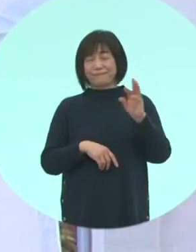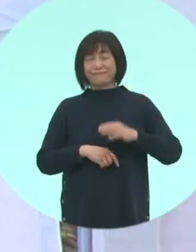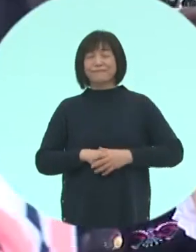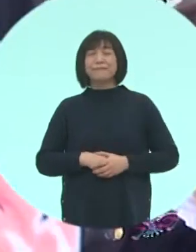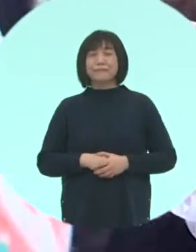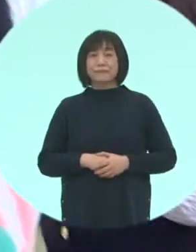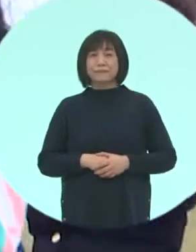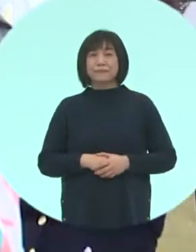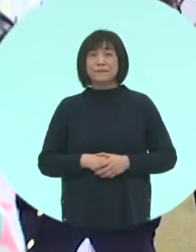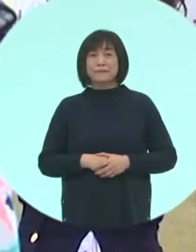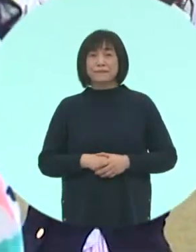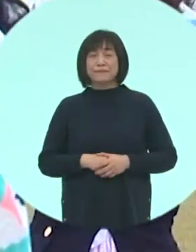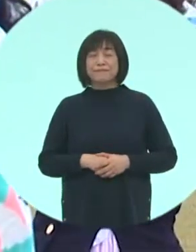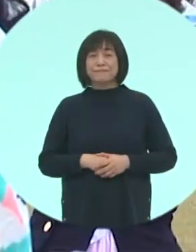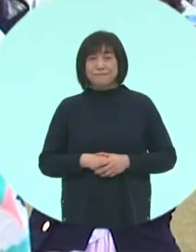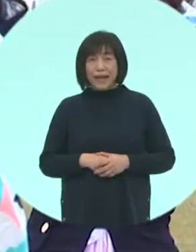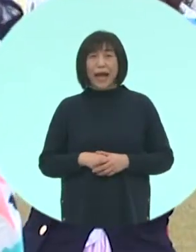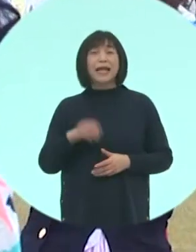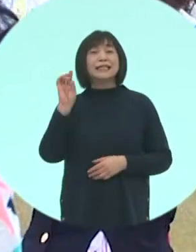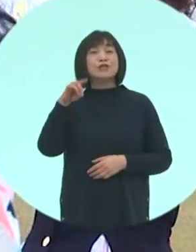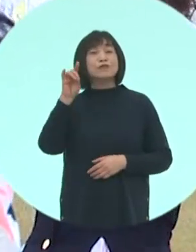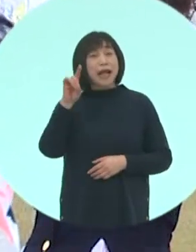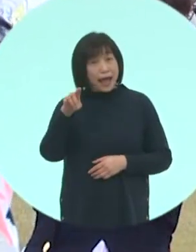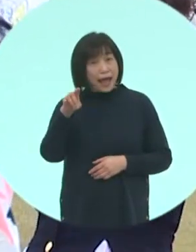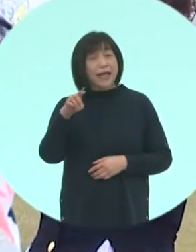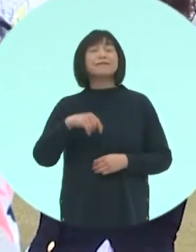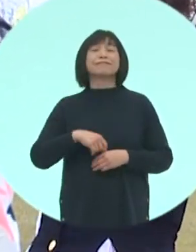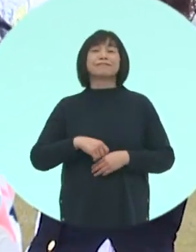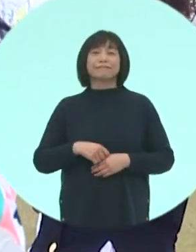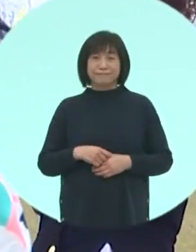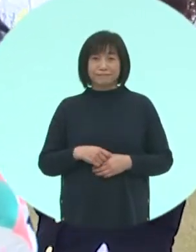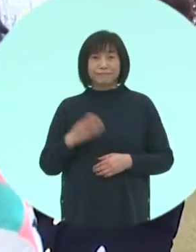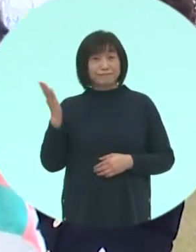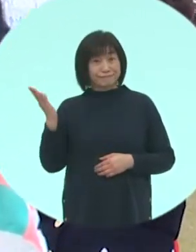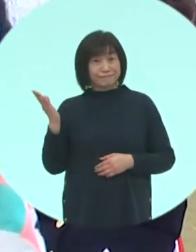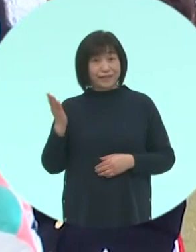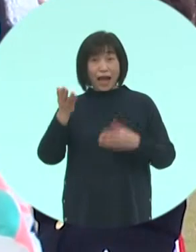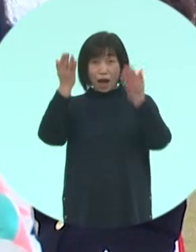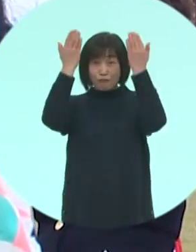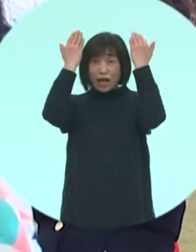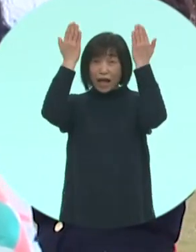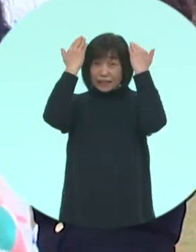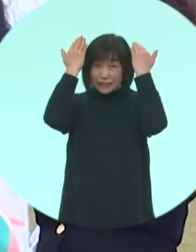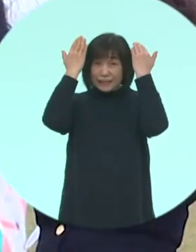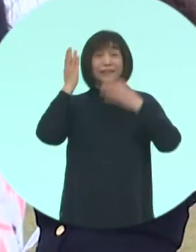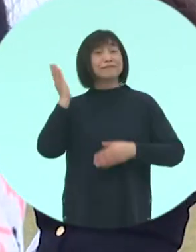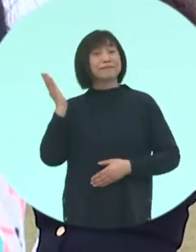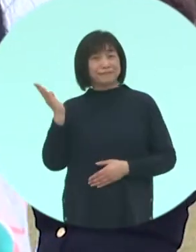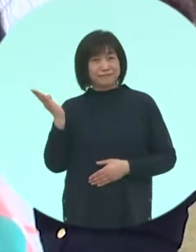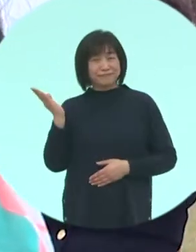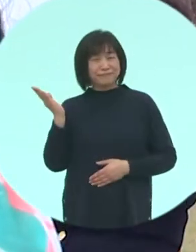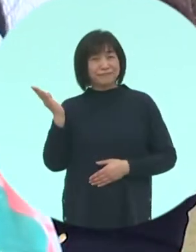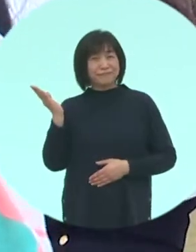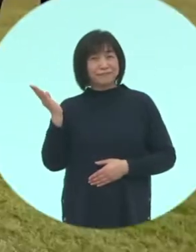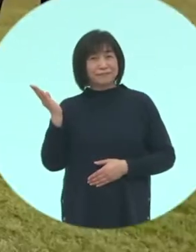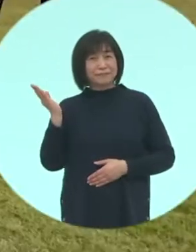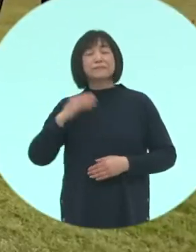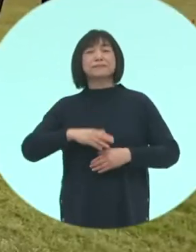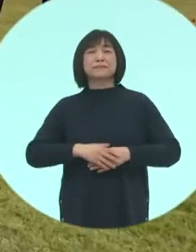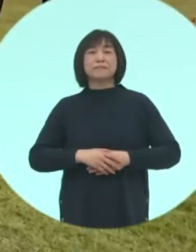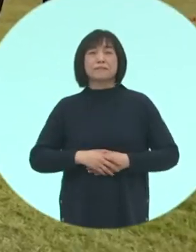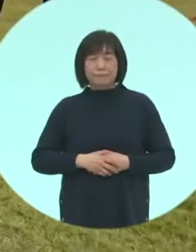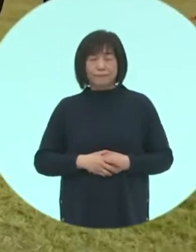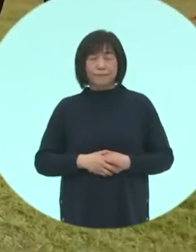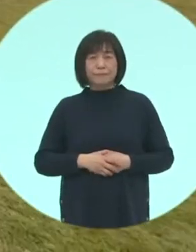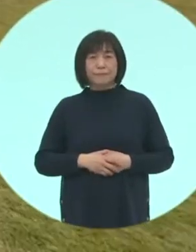そう、はい狐さんはいうさぎさん、うん、なんか